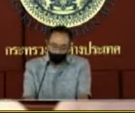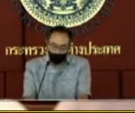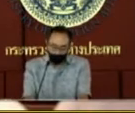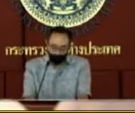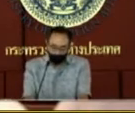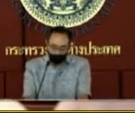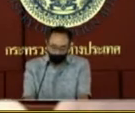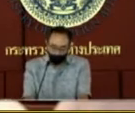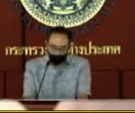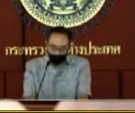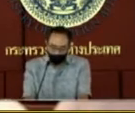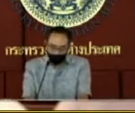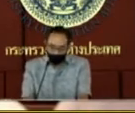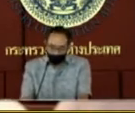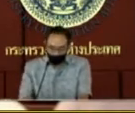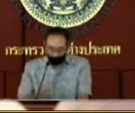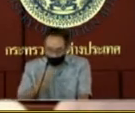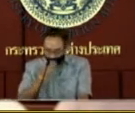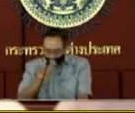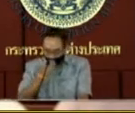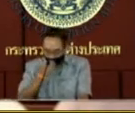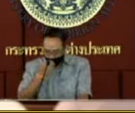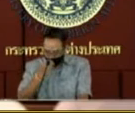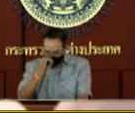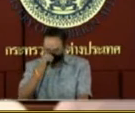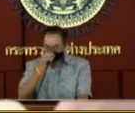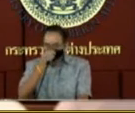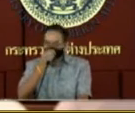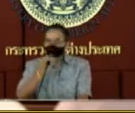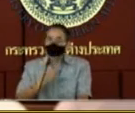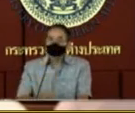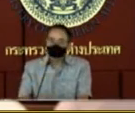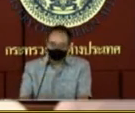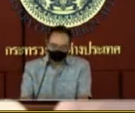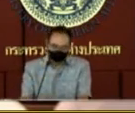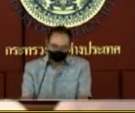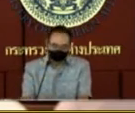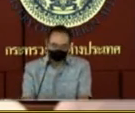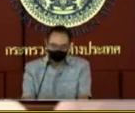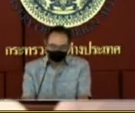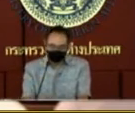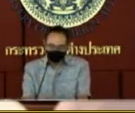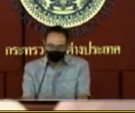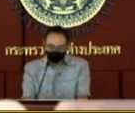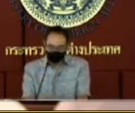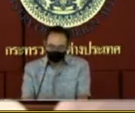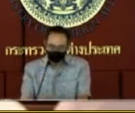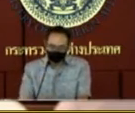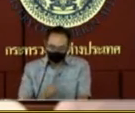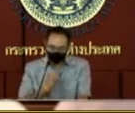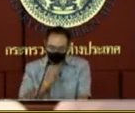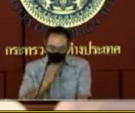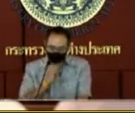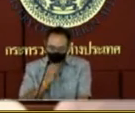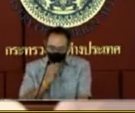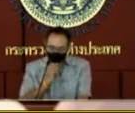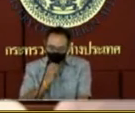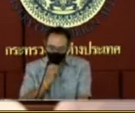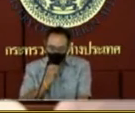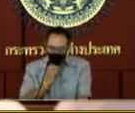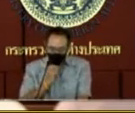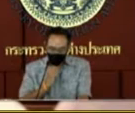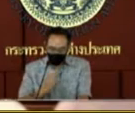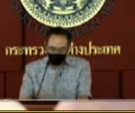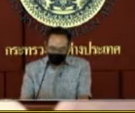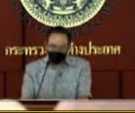ความร่วมมือในประเด็นที่ทั้งสองฝ่ายให้ความสำคัญร่วมกันครับเช่นเรื่องการเปลี่ยนแปลงสภาพภูมิอากาศนะครับการส่งเสริมความร่วมมือด้านเศร